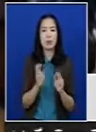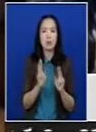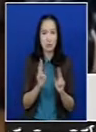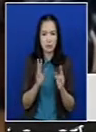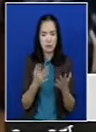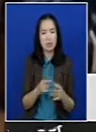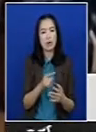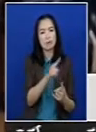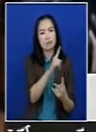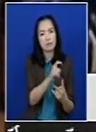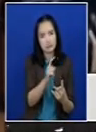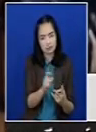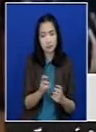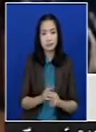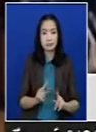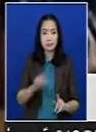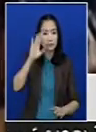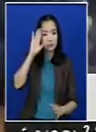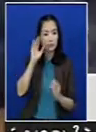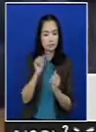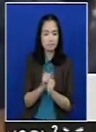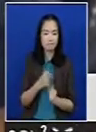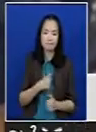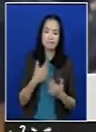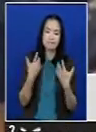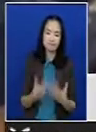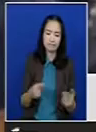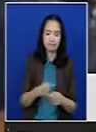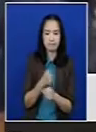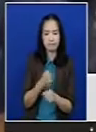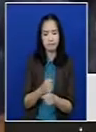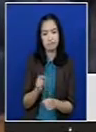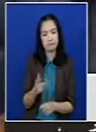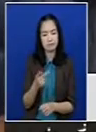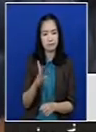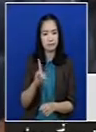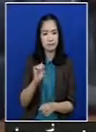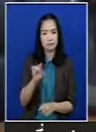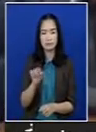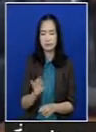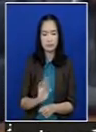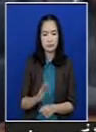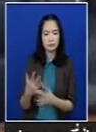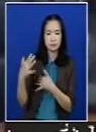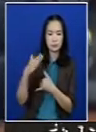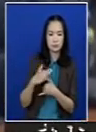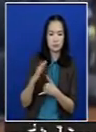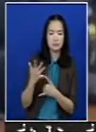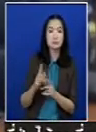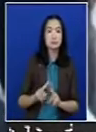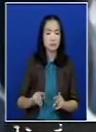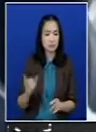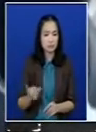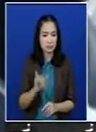เสียชีวิตเท่านั้นตอนนี้ทางตำรวจยืนยันว่าไม่มีความหนักใจในการทำคดีรวมถึงไม่มีใครกดดันด้วยค่ะ ครับ ญาติของ